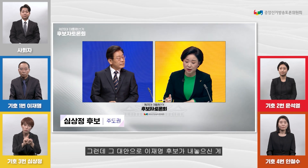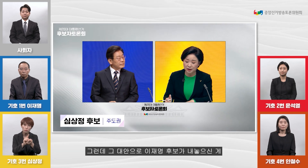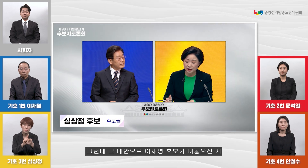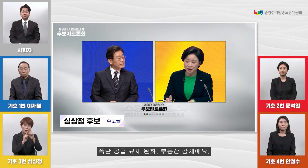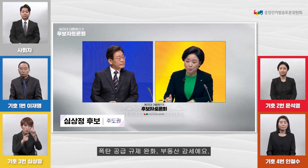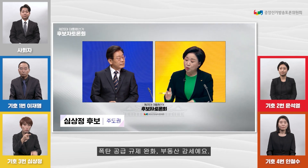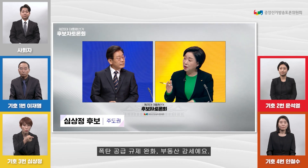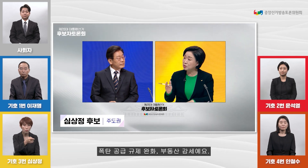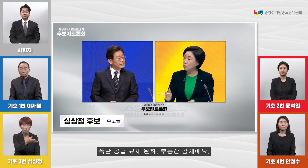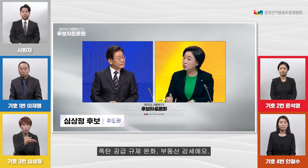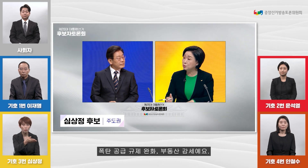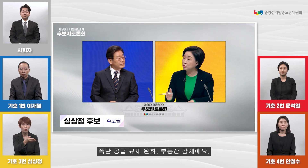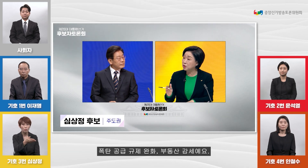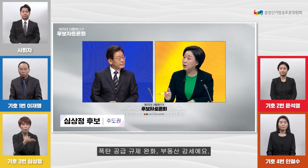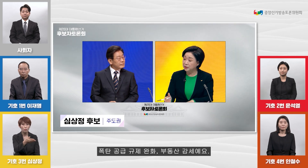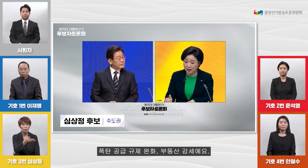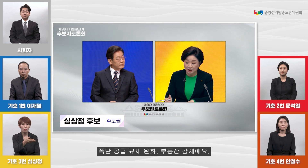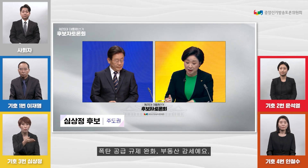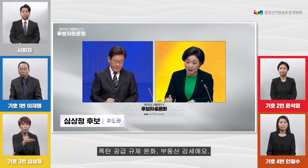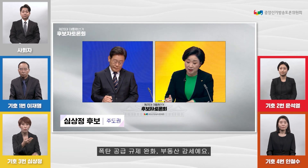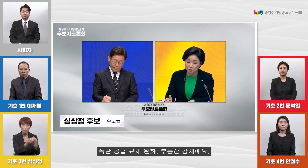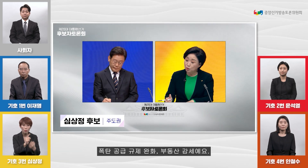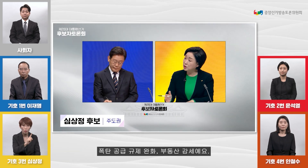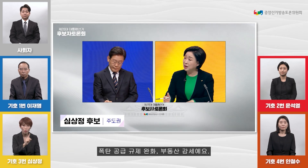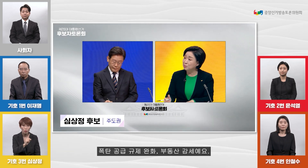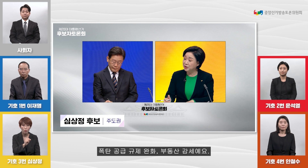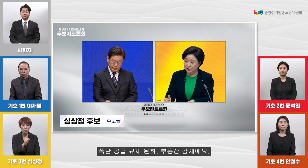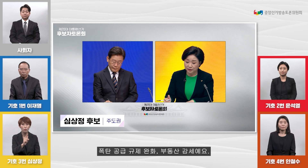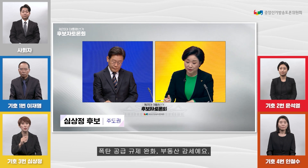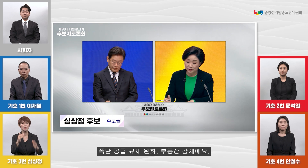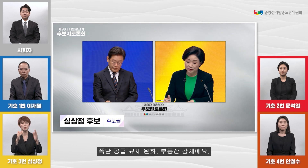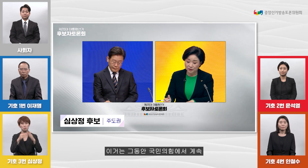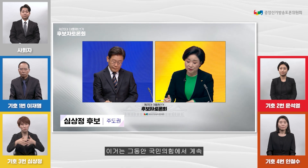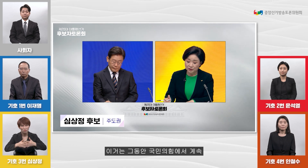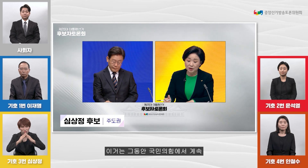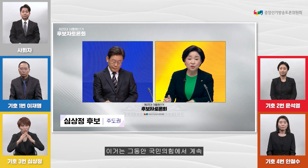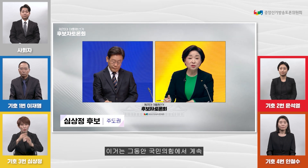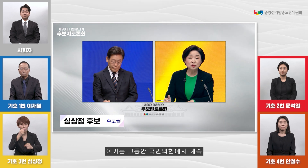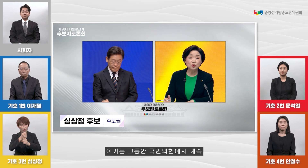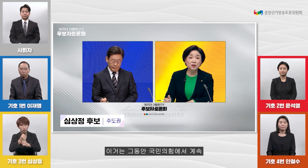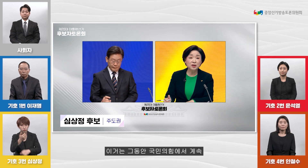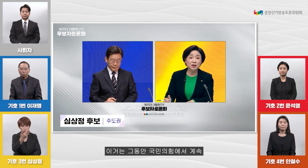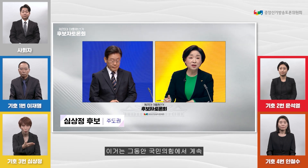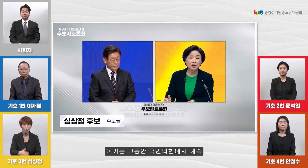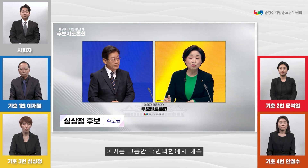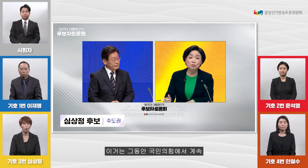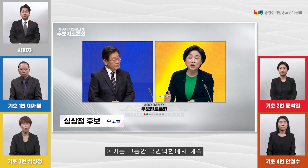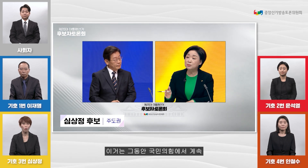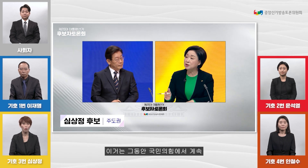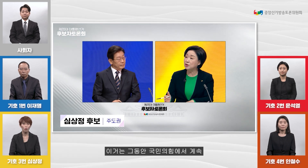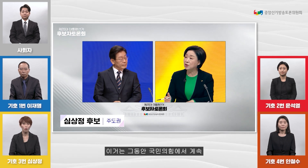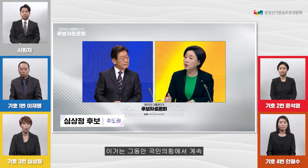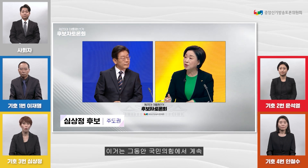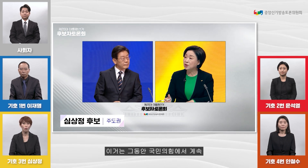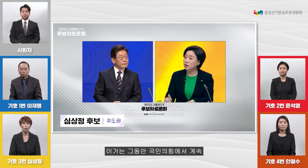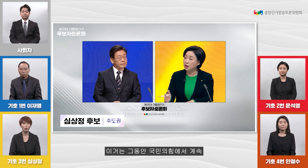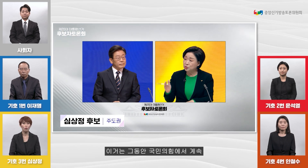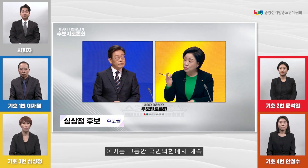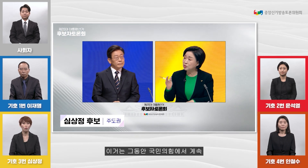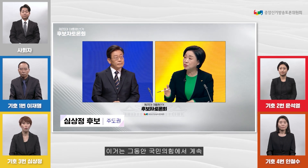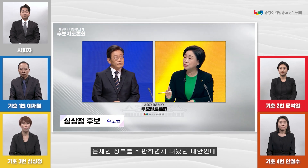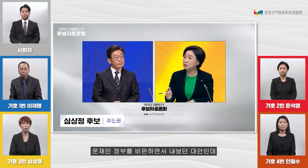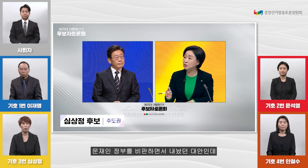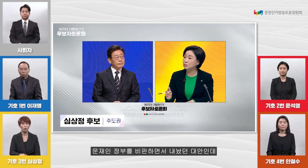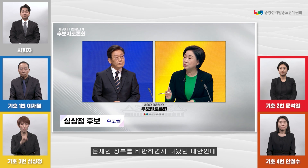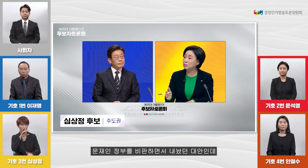내놓으신 게 폭탄 공급 규제 완화, 부동산 감세예요. 그러니까 이거는 그동안에 국민의힘에서